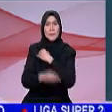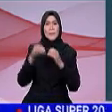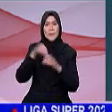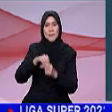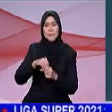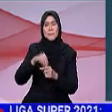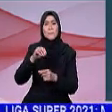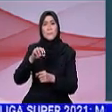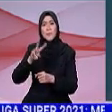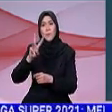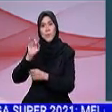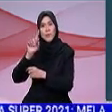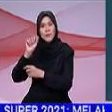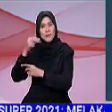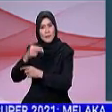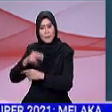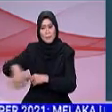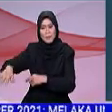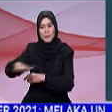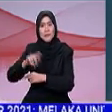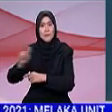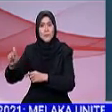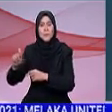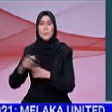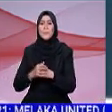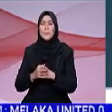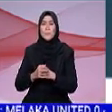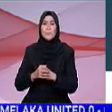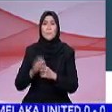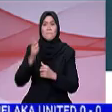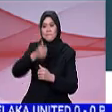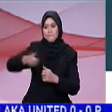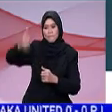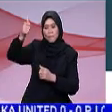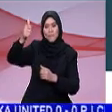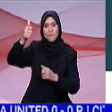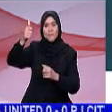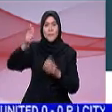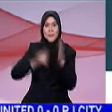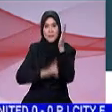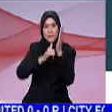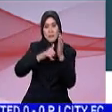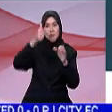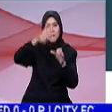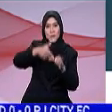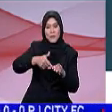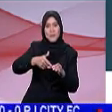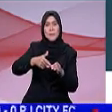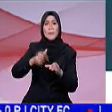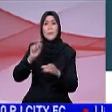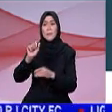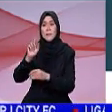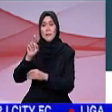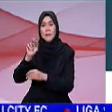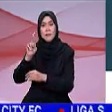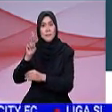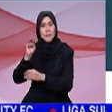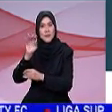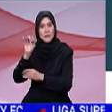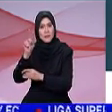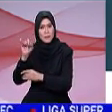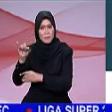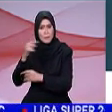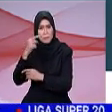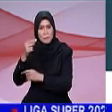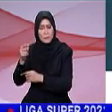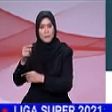wilayah Pantai Timur sempena Aidilfitri. Pengurus Besar Petronas Wilayah Pantai Timur, Syed Ahmad Tarmizi Abdul Rahman berkata, program yang